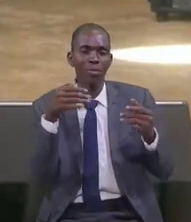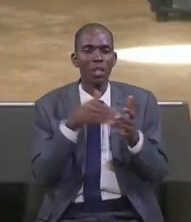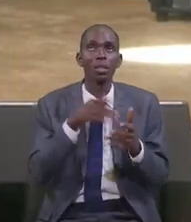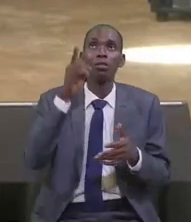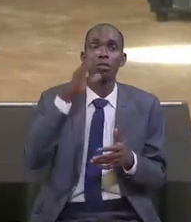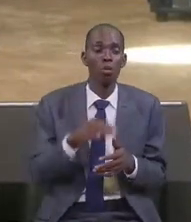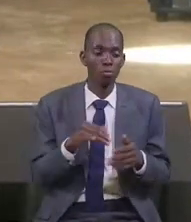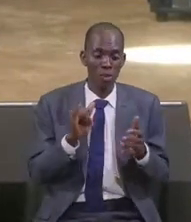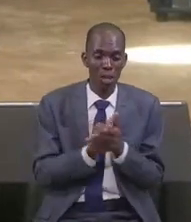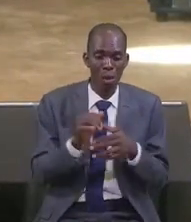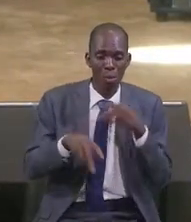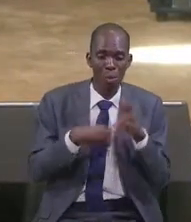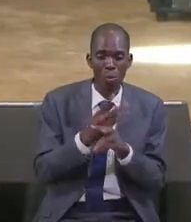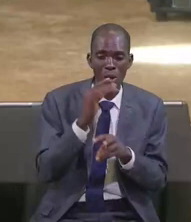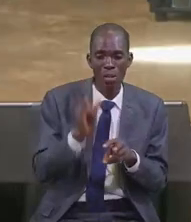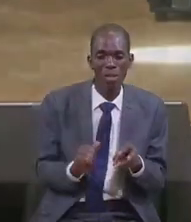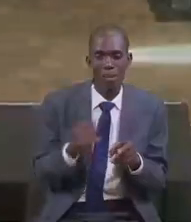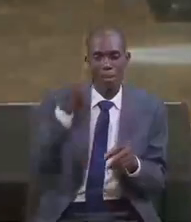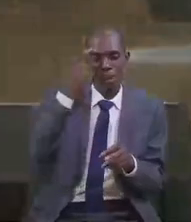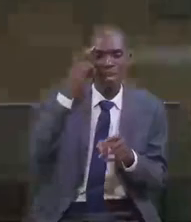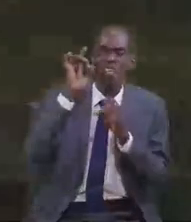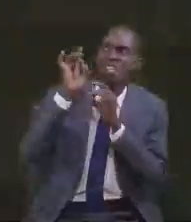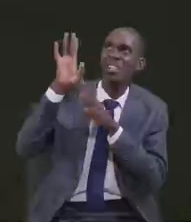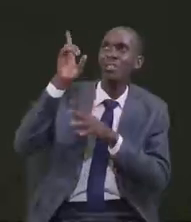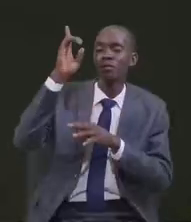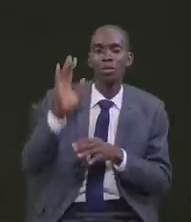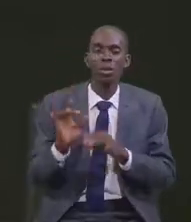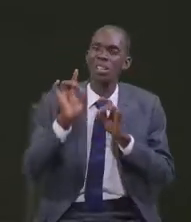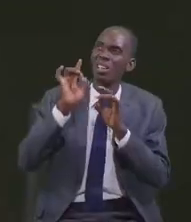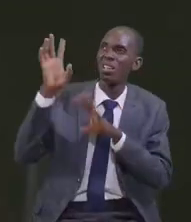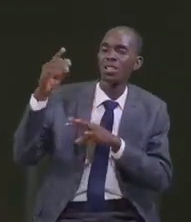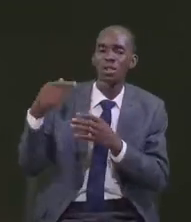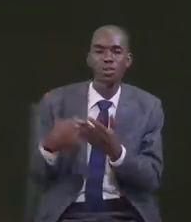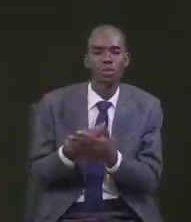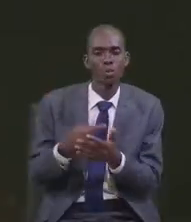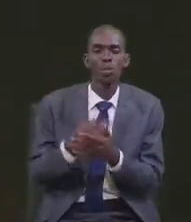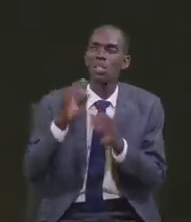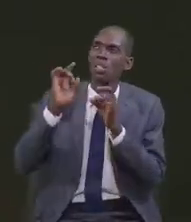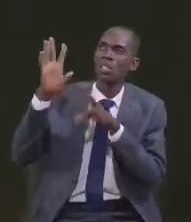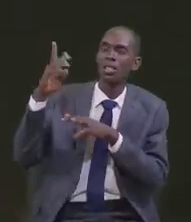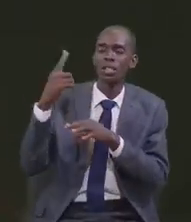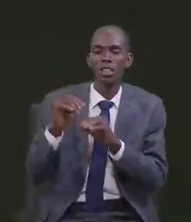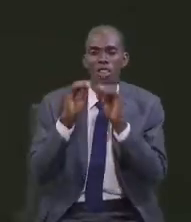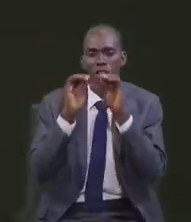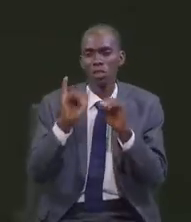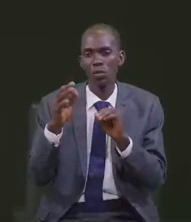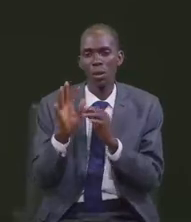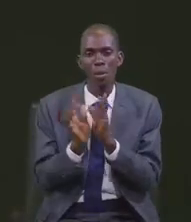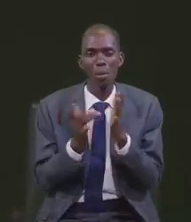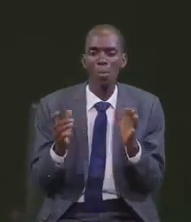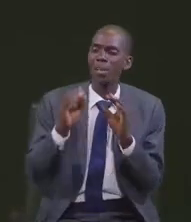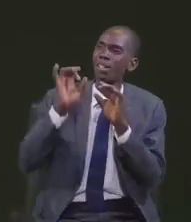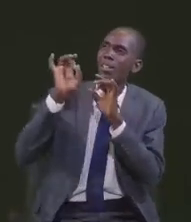Cela hait Dieu. La chair, ça hait l'évangile, les doctrines de la Bible, le style de vie